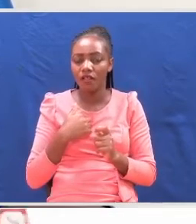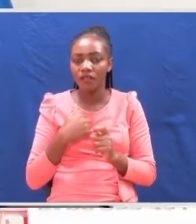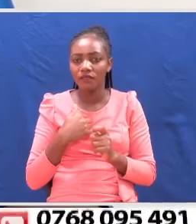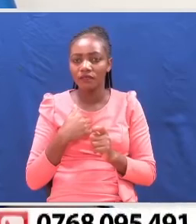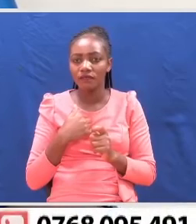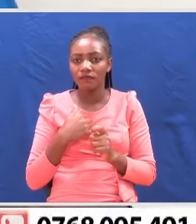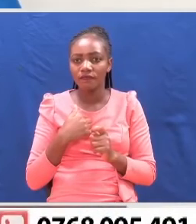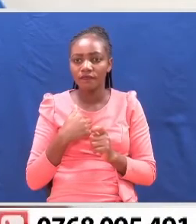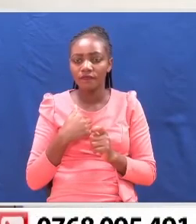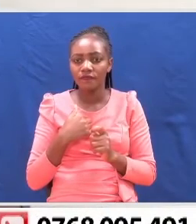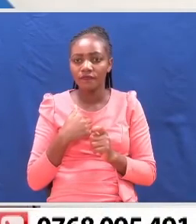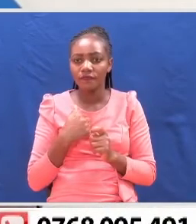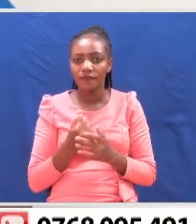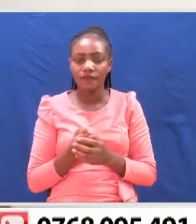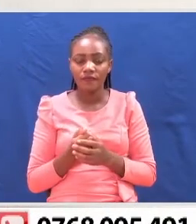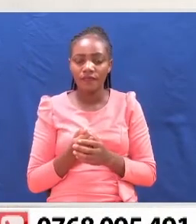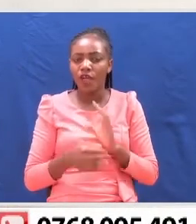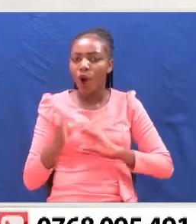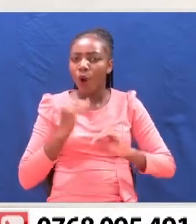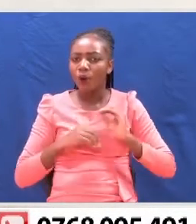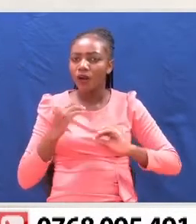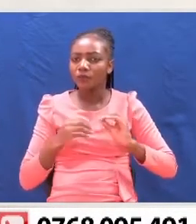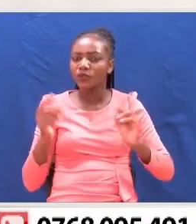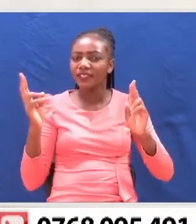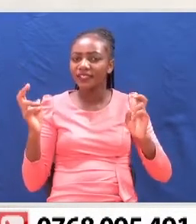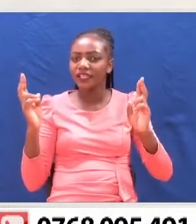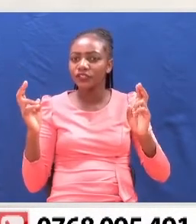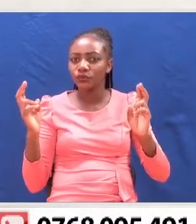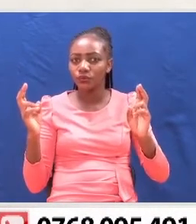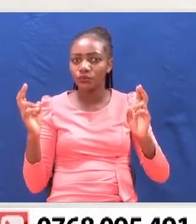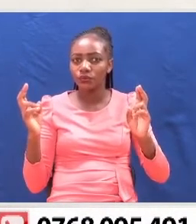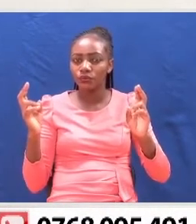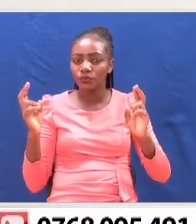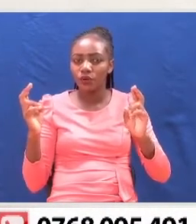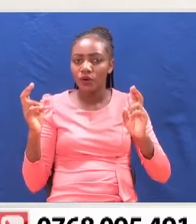serikali na uko na ufisadi. Ufisadi ni janga ambalo linatakiwa sisi wote